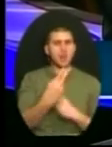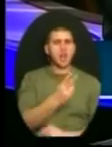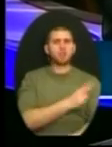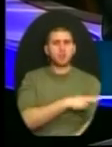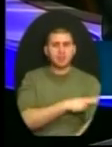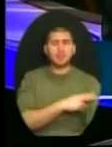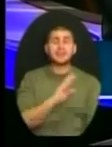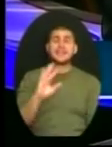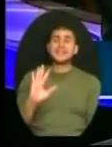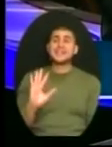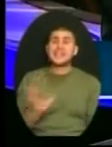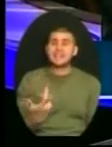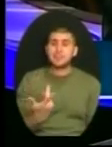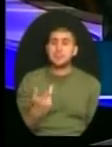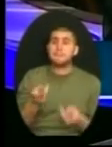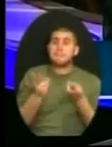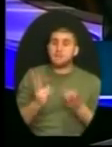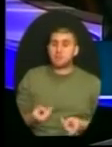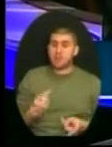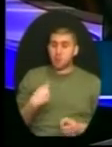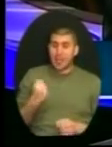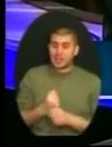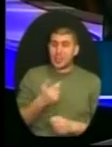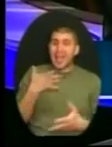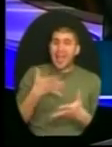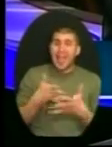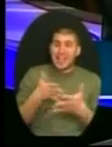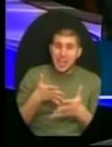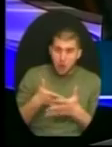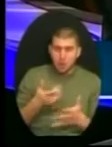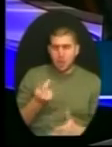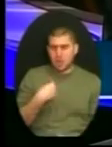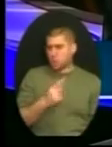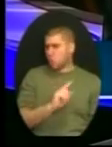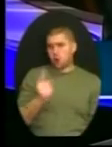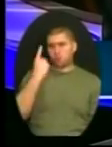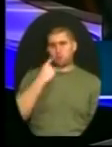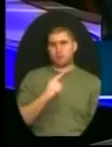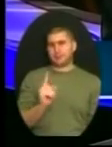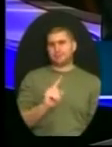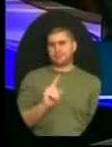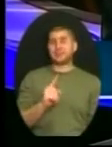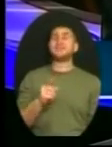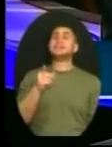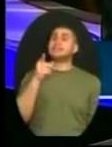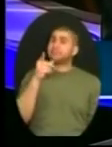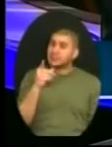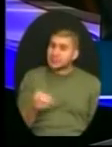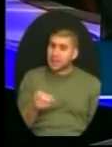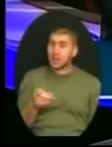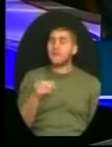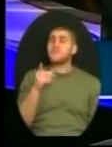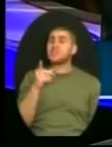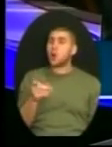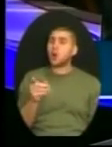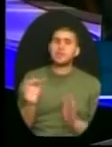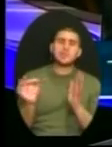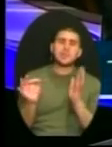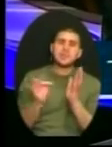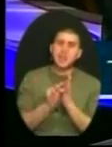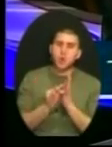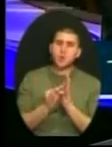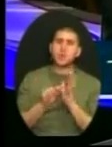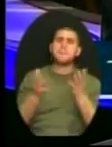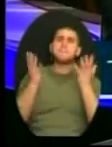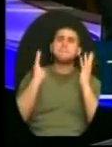לשוטרים שלו, כל עוד מאפשרים לנו לבצע חקירות, אנחנו לא מדינה מושחתת. וזה נקודה, וזה